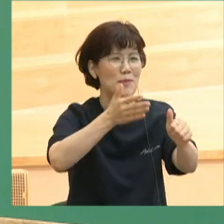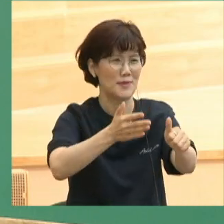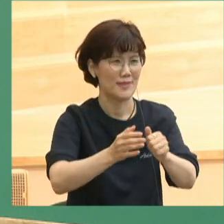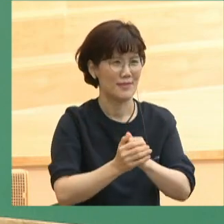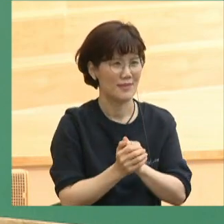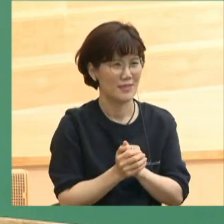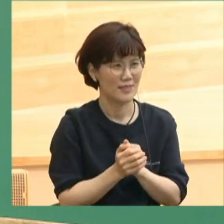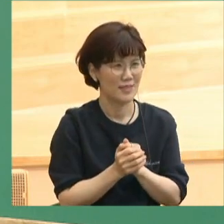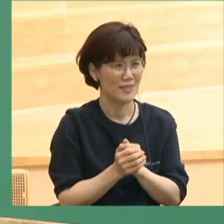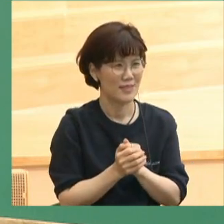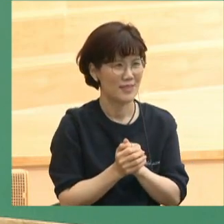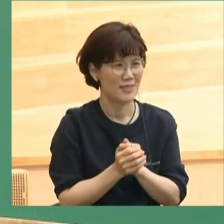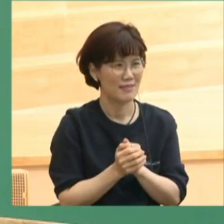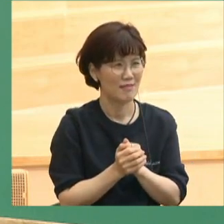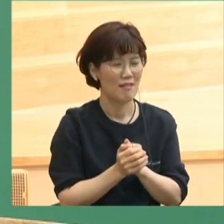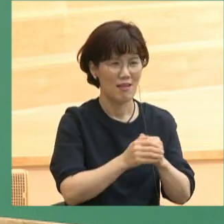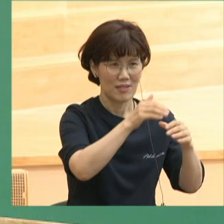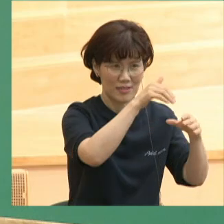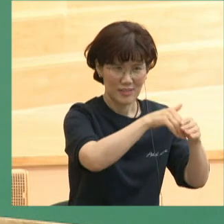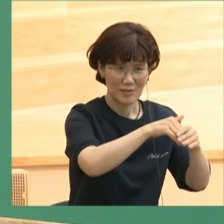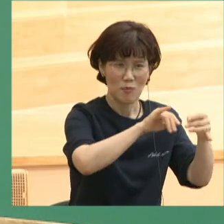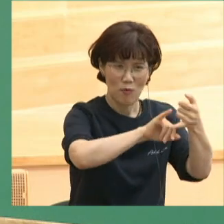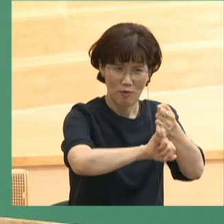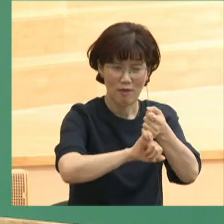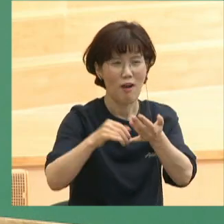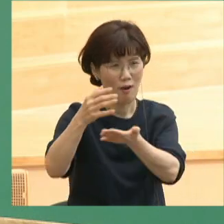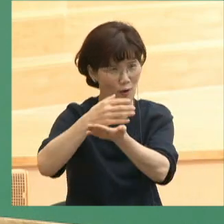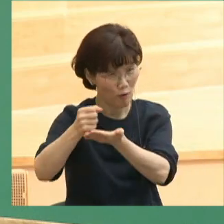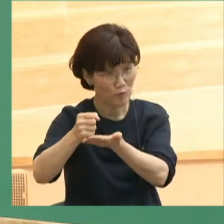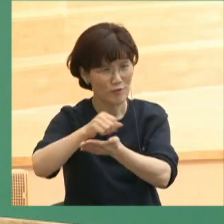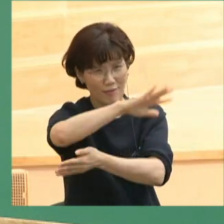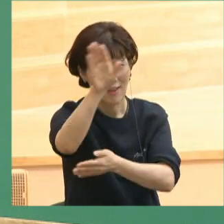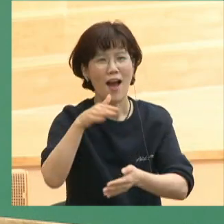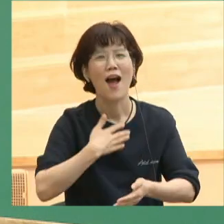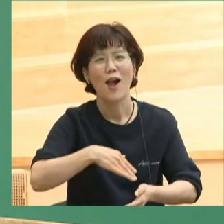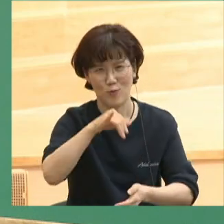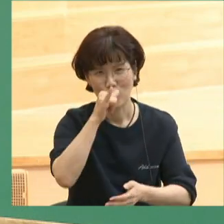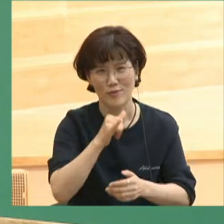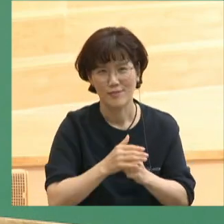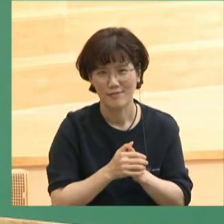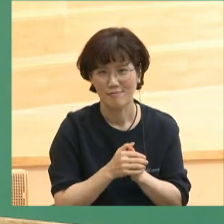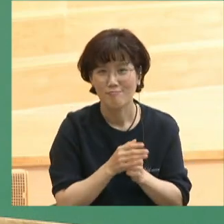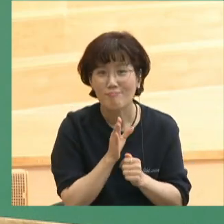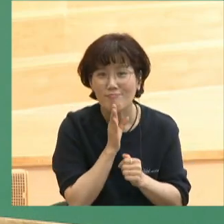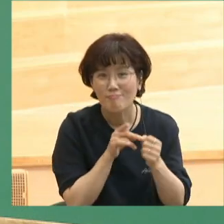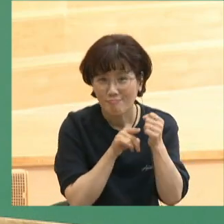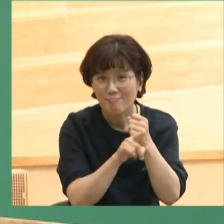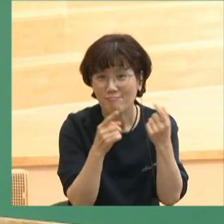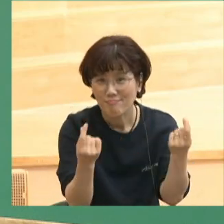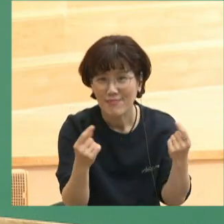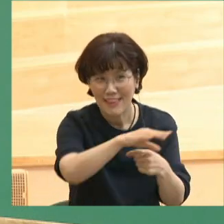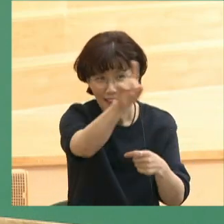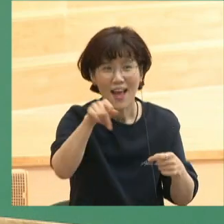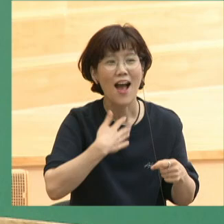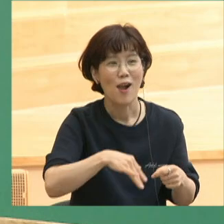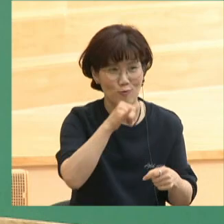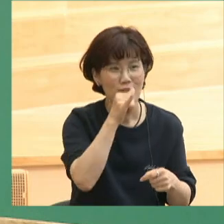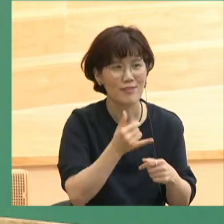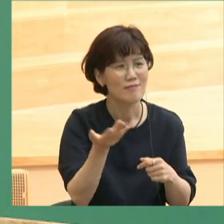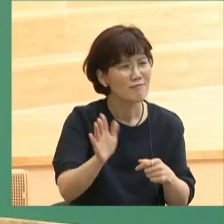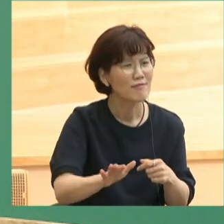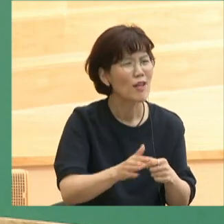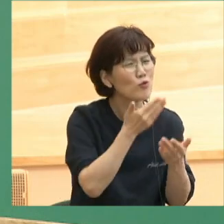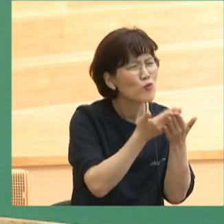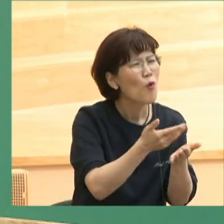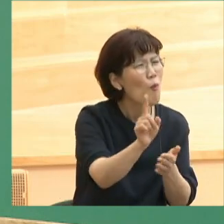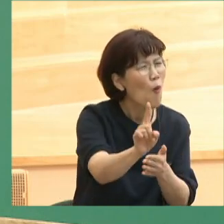뭐 당연히 심어야 거둔다는 건 다 알지 않습니까? 단순한 진리 아니에요? 그건 다 알죠. 근데